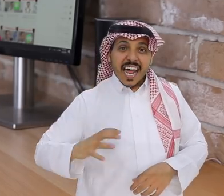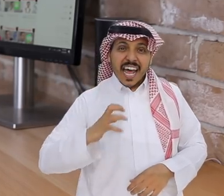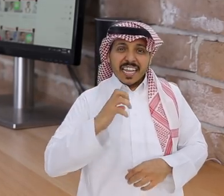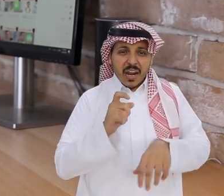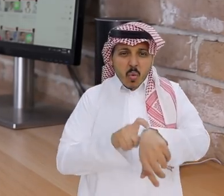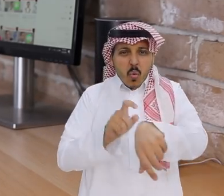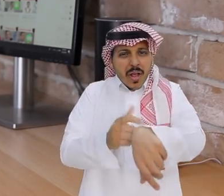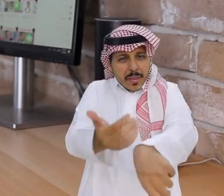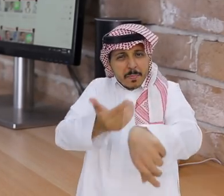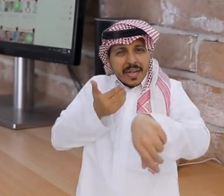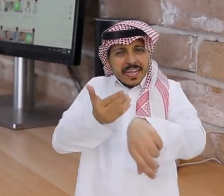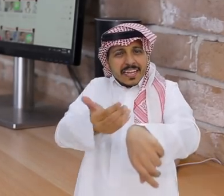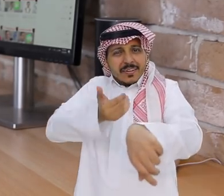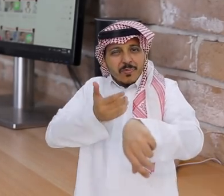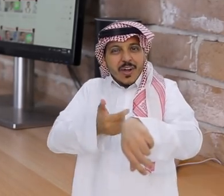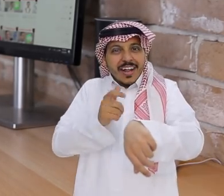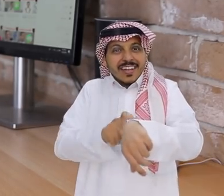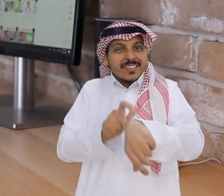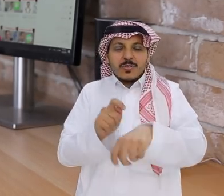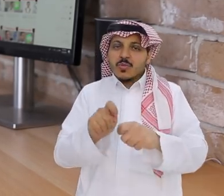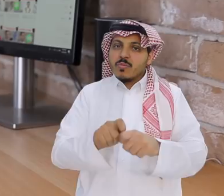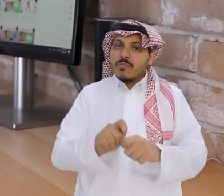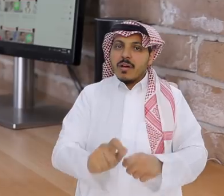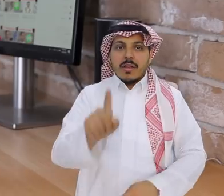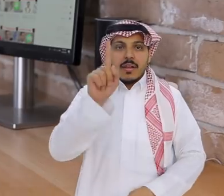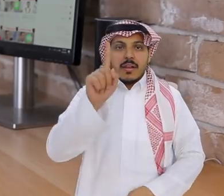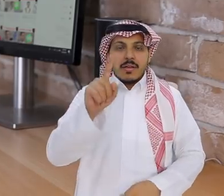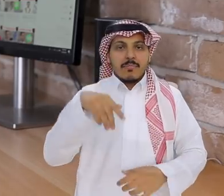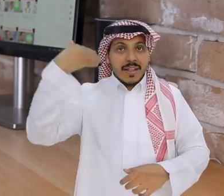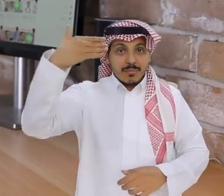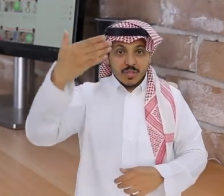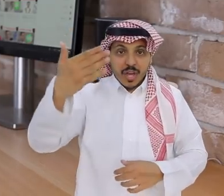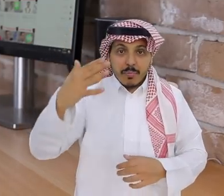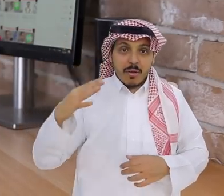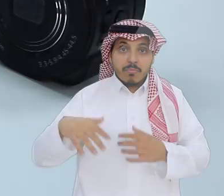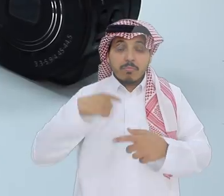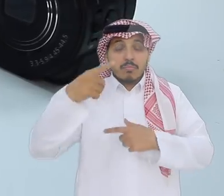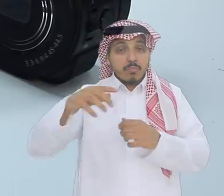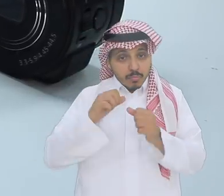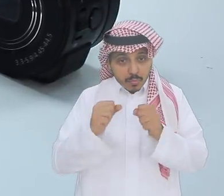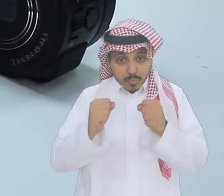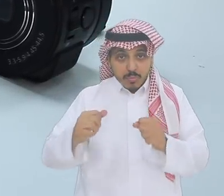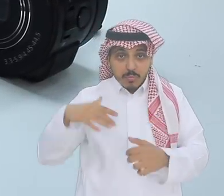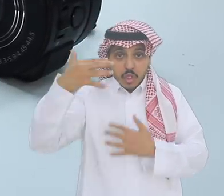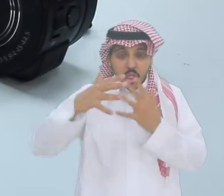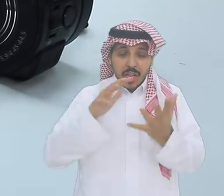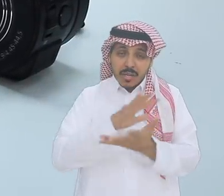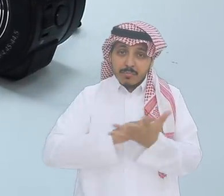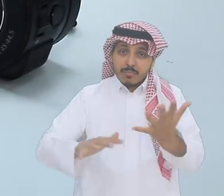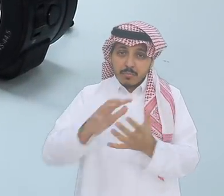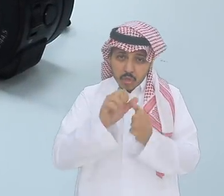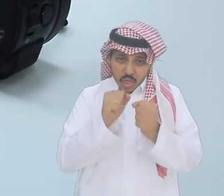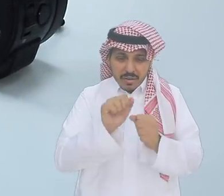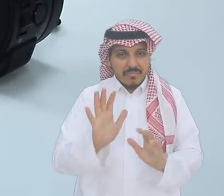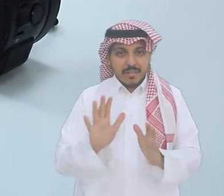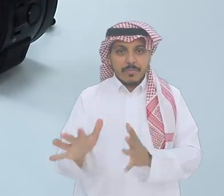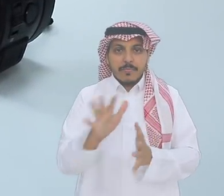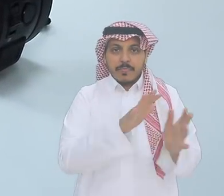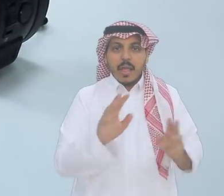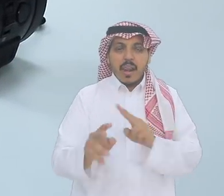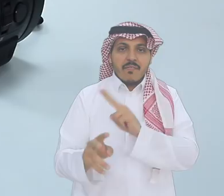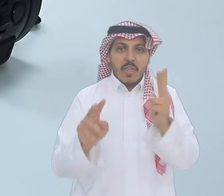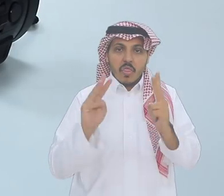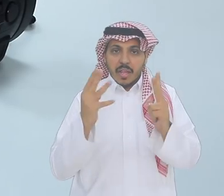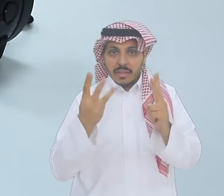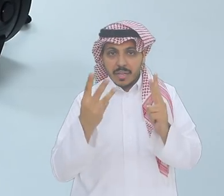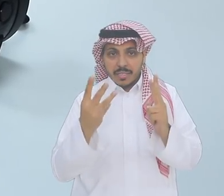في مرحله مبكره جدا جدا، وما يعود السرطان مشكله في العالم. في عام 2013 اصدرت سوني